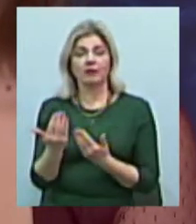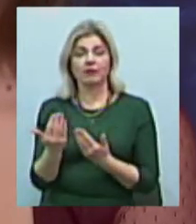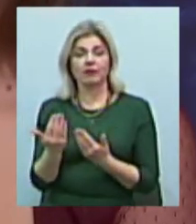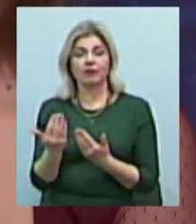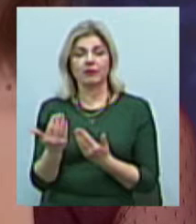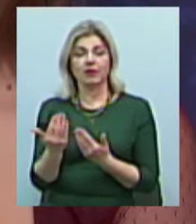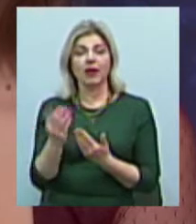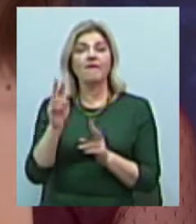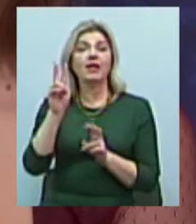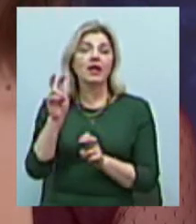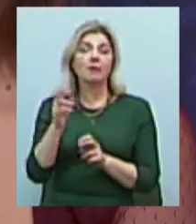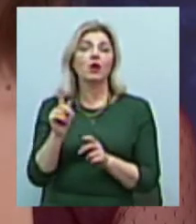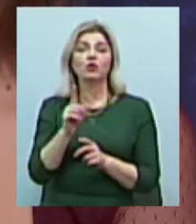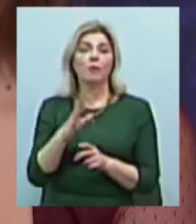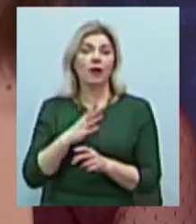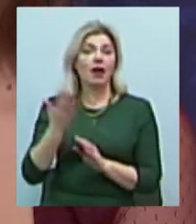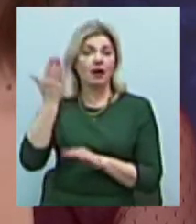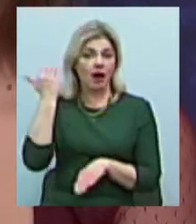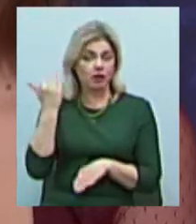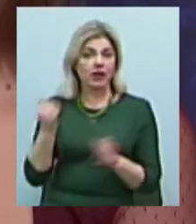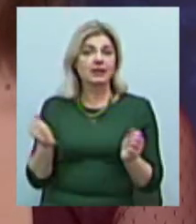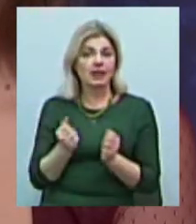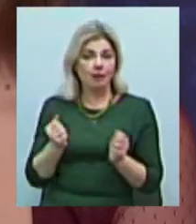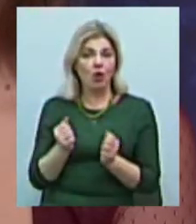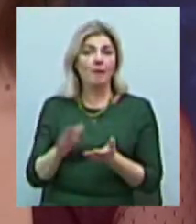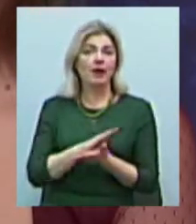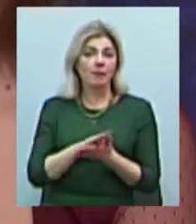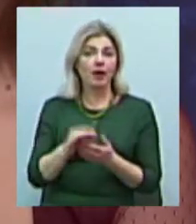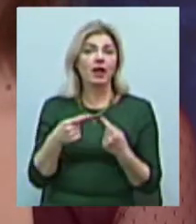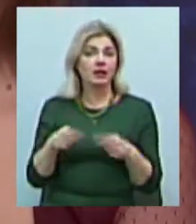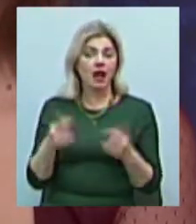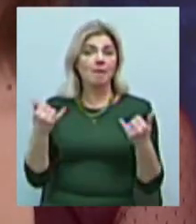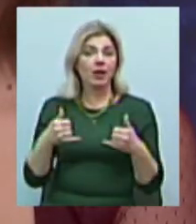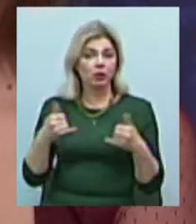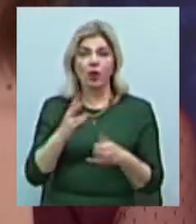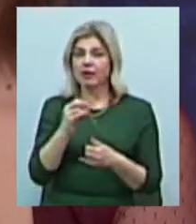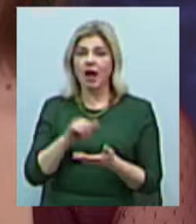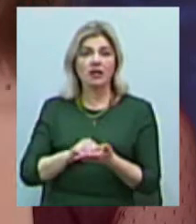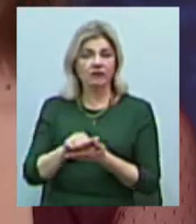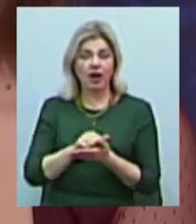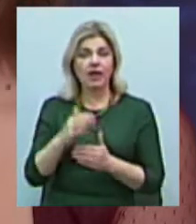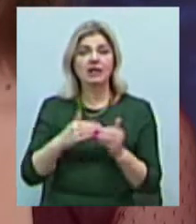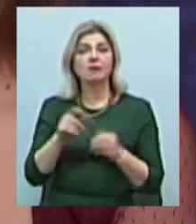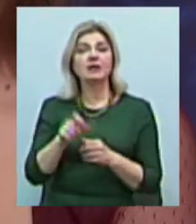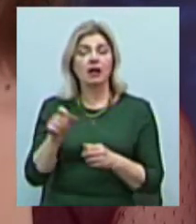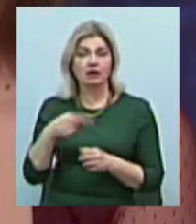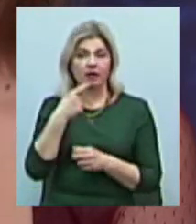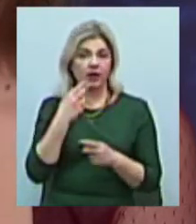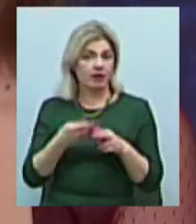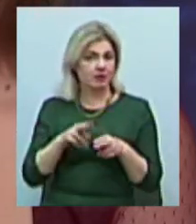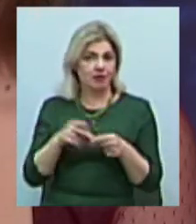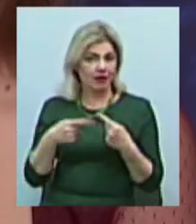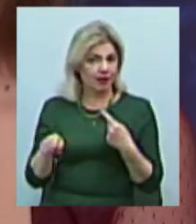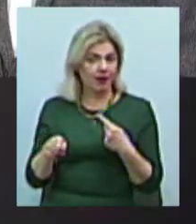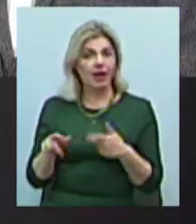ті фірми, які обслуговували раніше дорогу зимою, прибирати і все інше, це бетон, це не асфальт, спеціалісти кажуть, що це різне. Чи